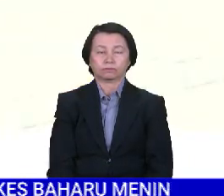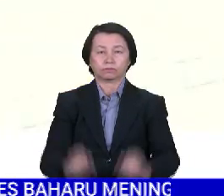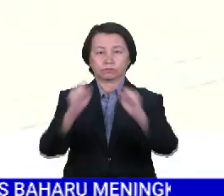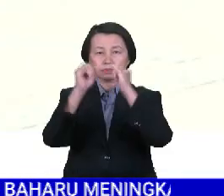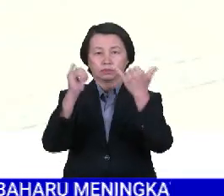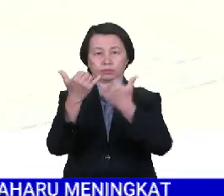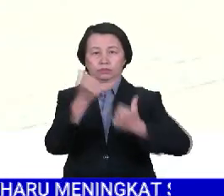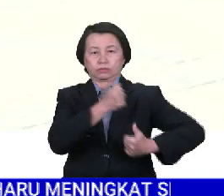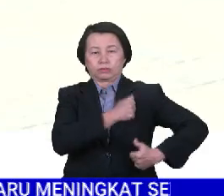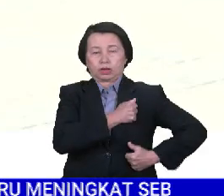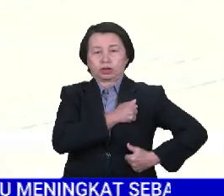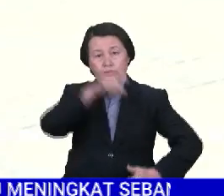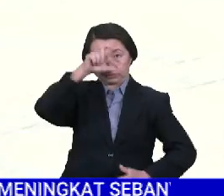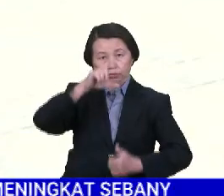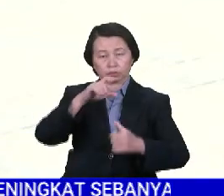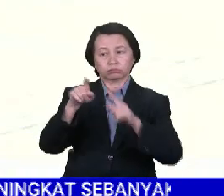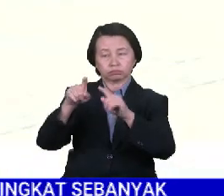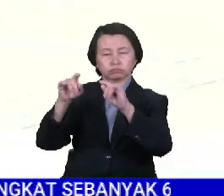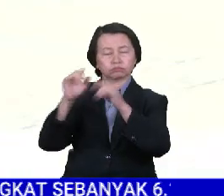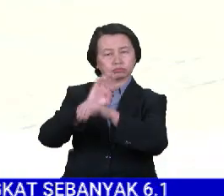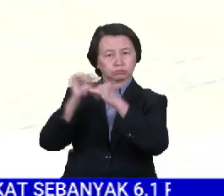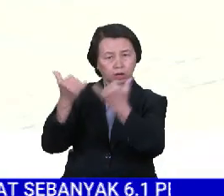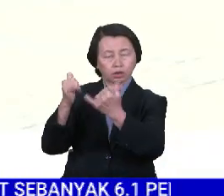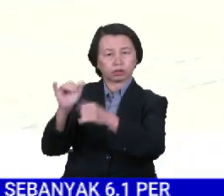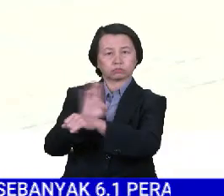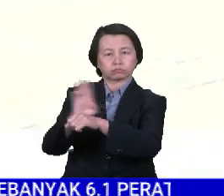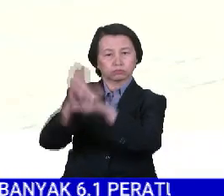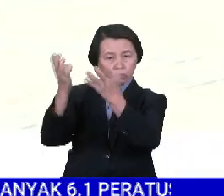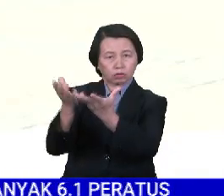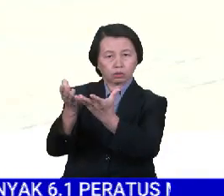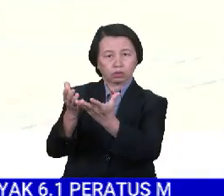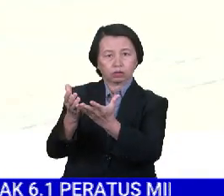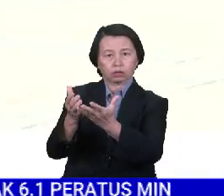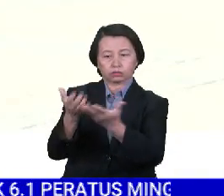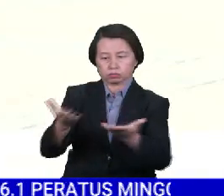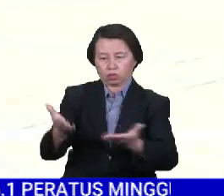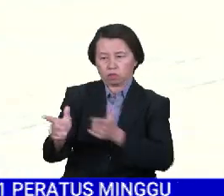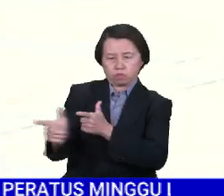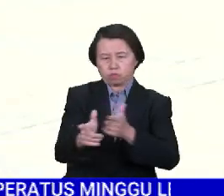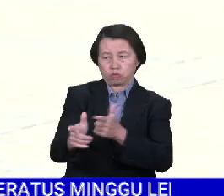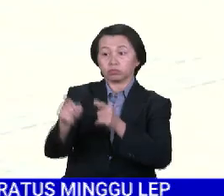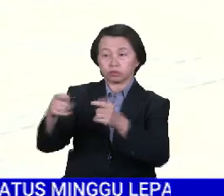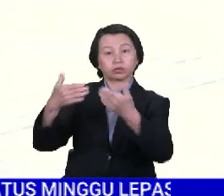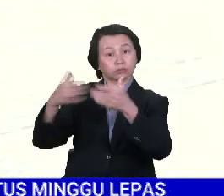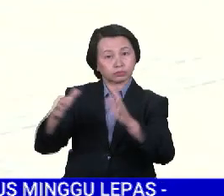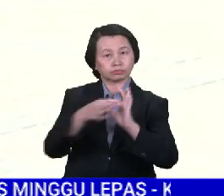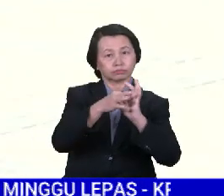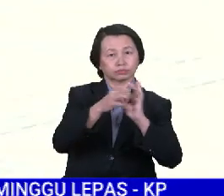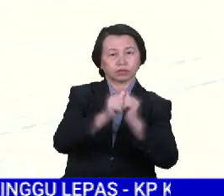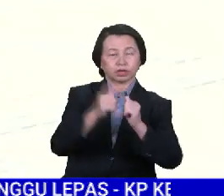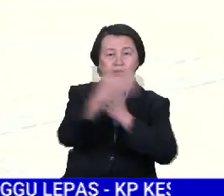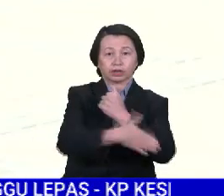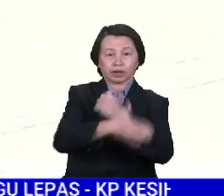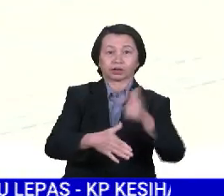Syarikat pertahanan Turki telah menjadi pemain global menerusi sistem dan produk tempur. Mereka terbuka bekerjasama dengan negara-negara